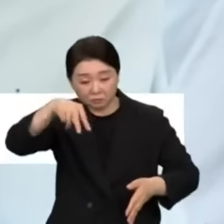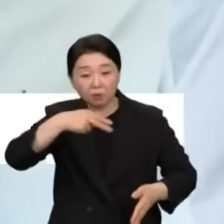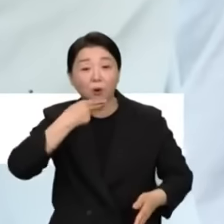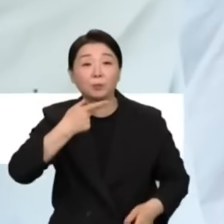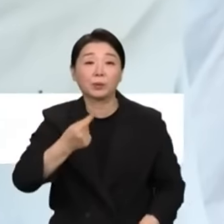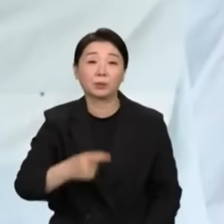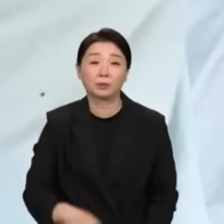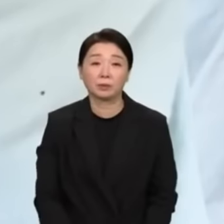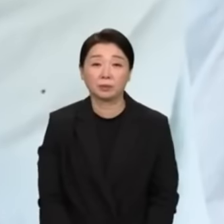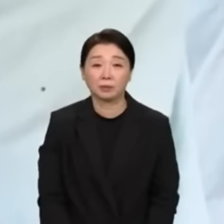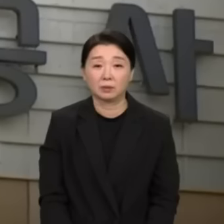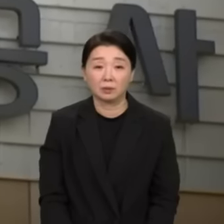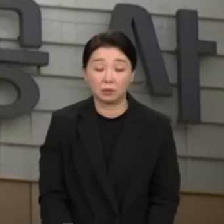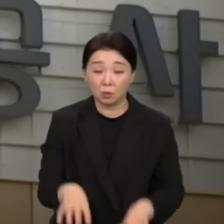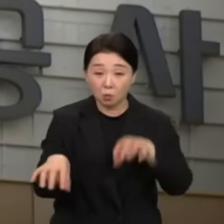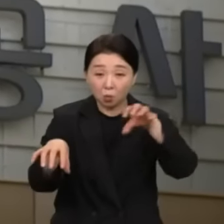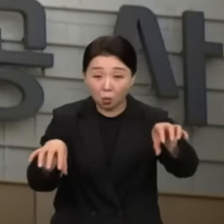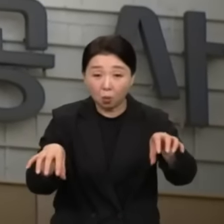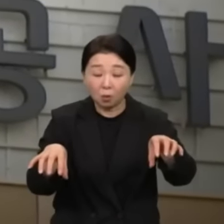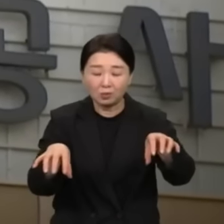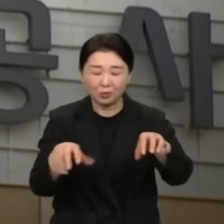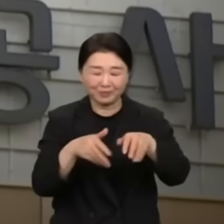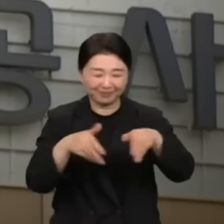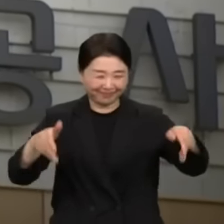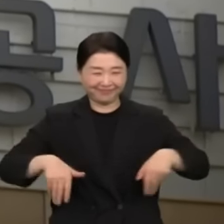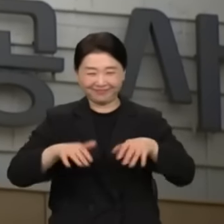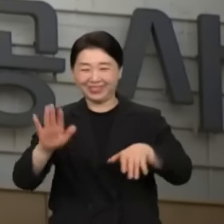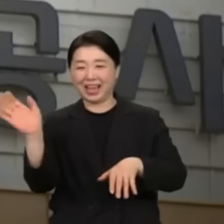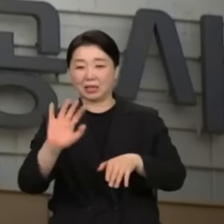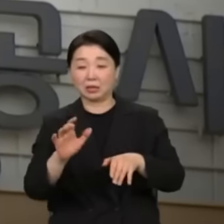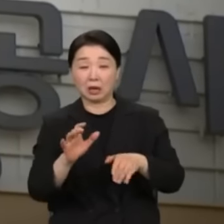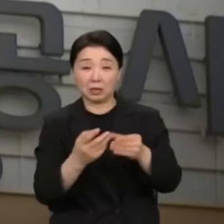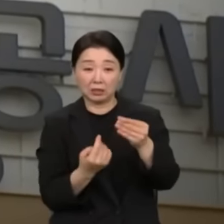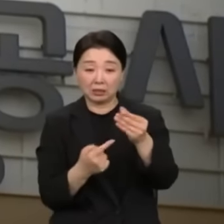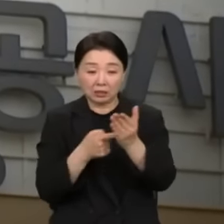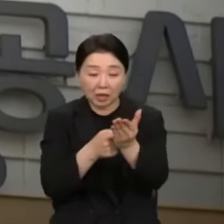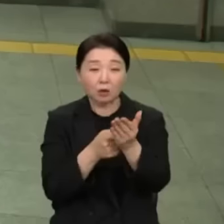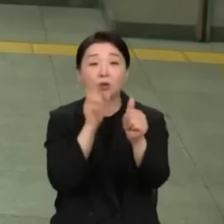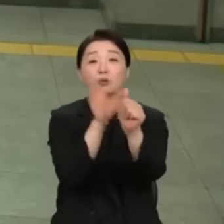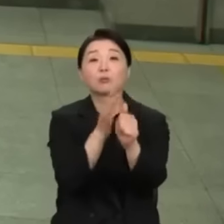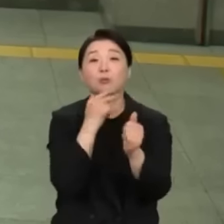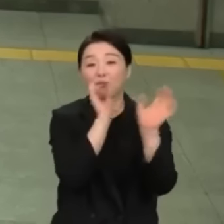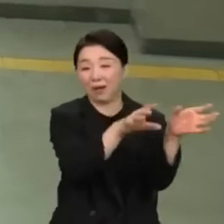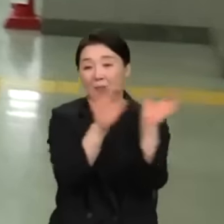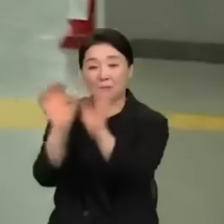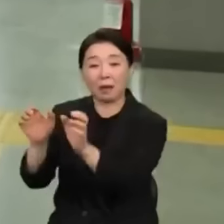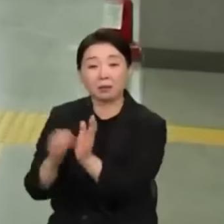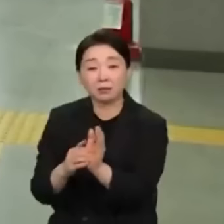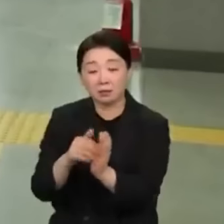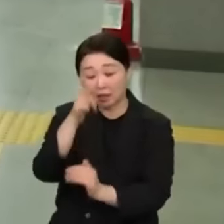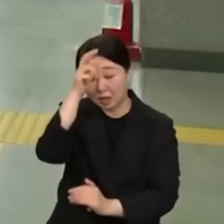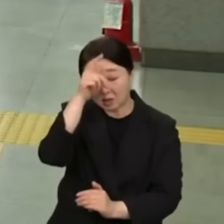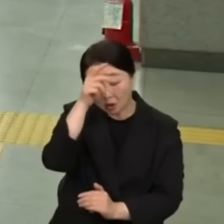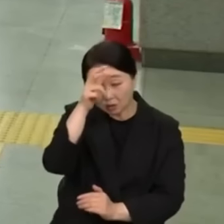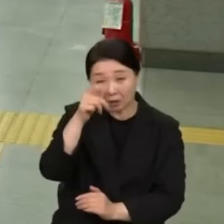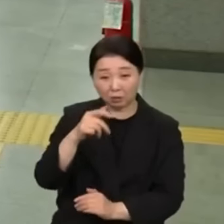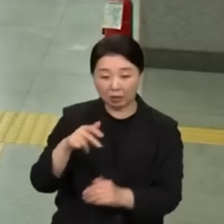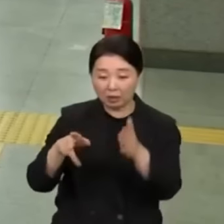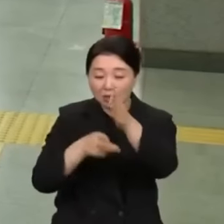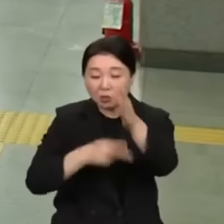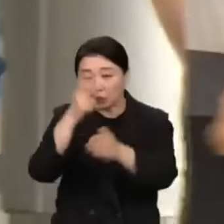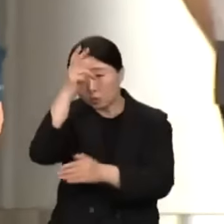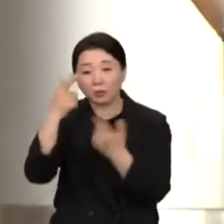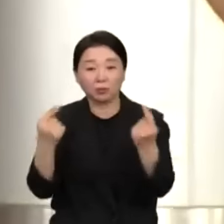답했습니다. 두 곳 모두 서로 관할이 아니라며 사건 접수도 하지 않았습니다. 경찰과 철도경찰도